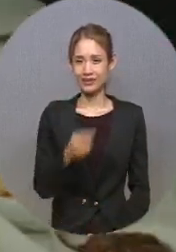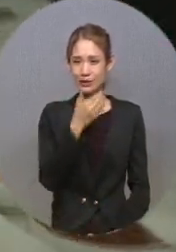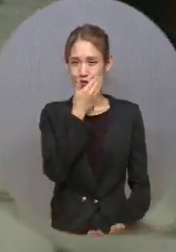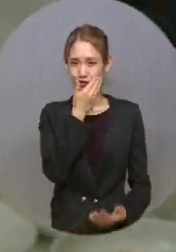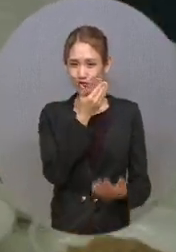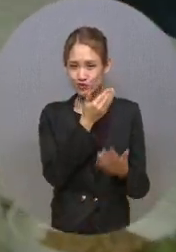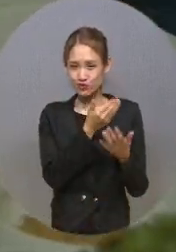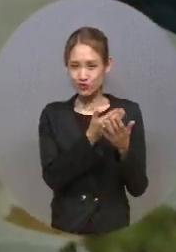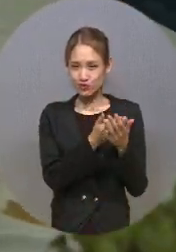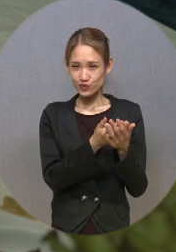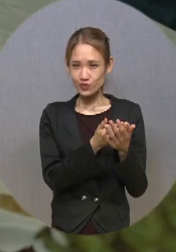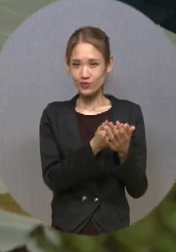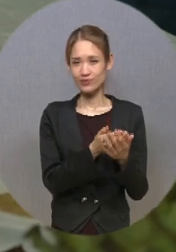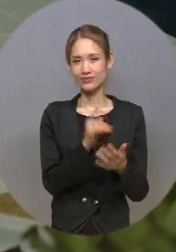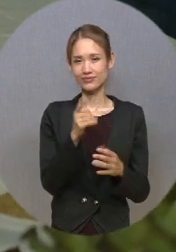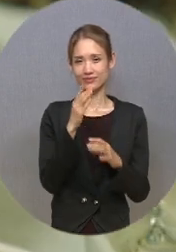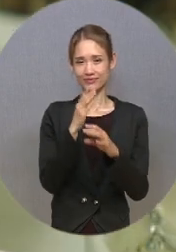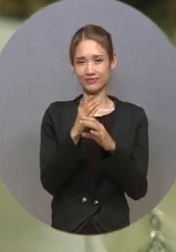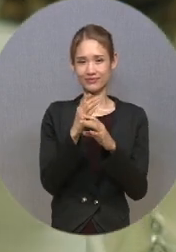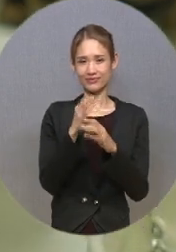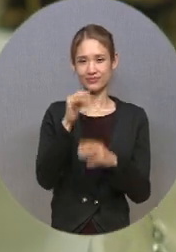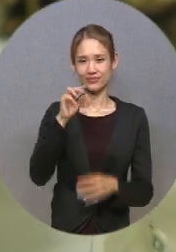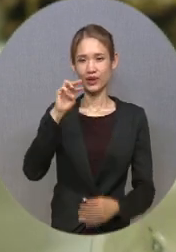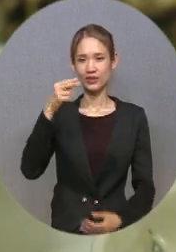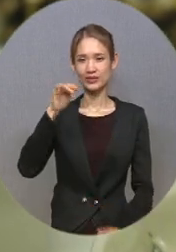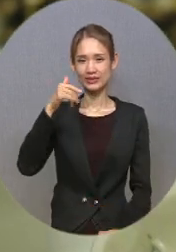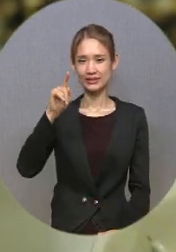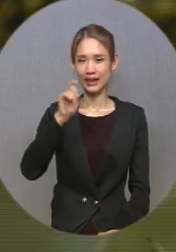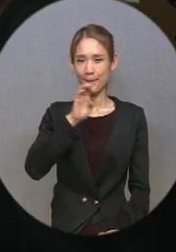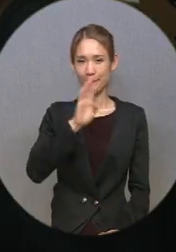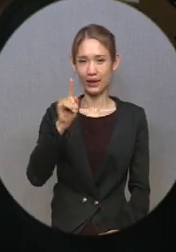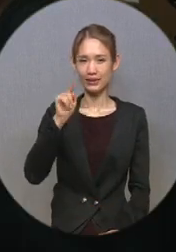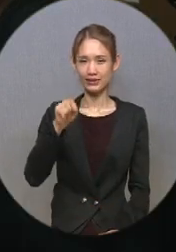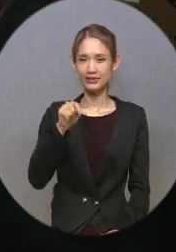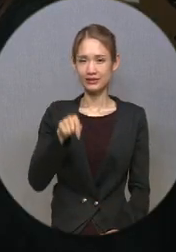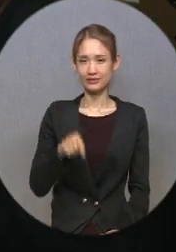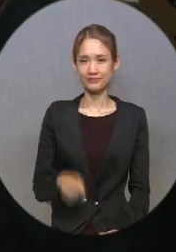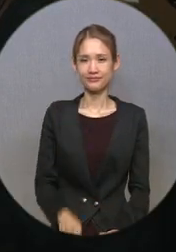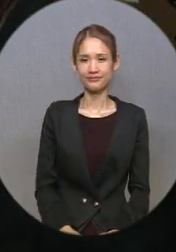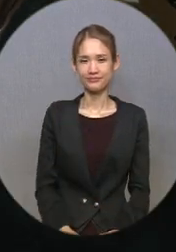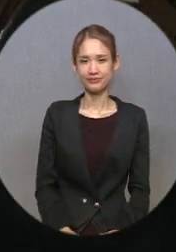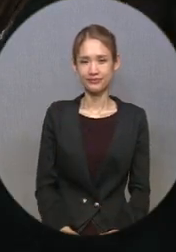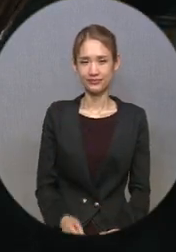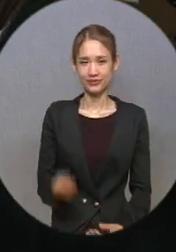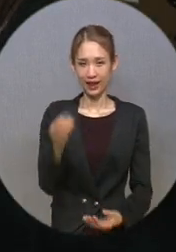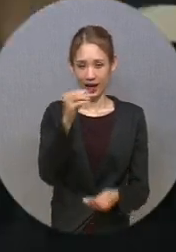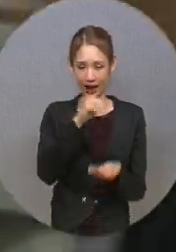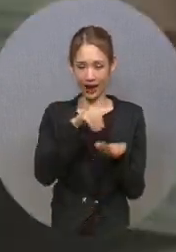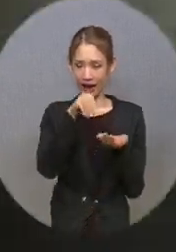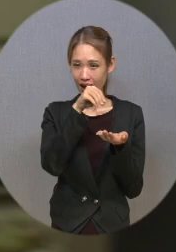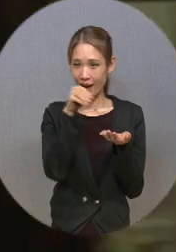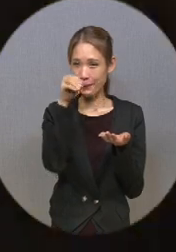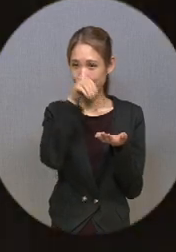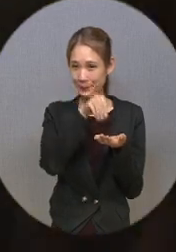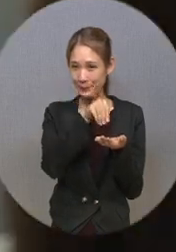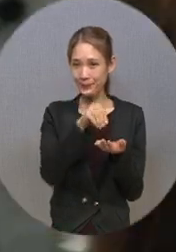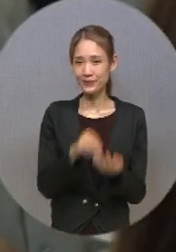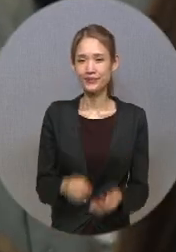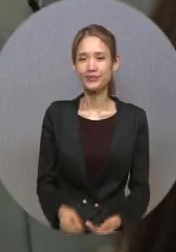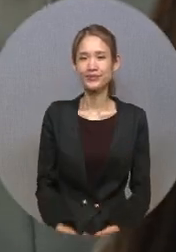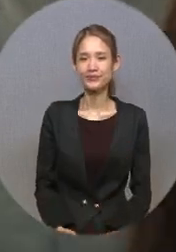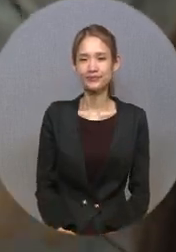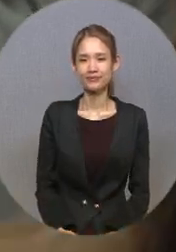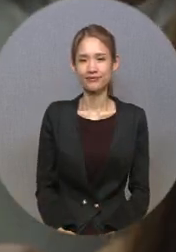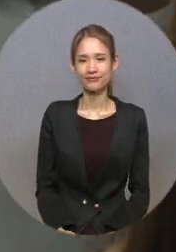어, 이게 메인이에요? 이게 멸치 쌈밥. 이게 쌈밥이에요? 이게 쌈밥이에요? 밥 닦게 되면 쌈을 한번 싸볼까요, 저희? 네. 어, 맛있겠네.